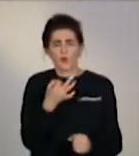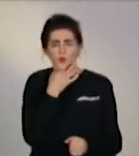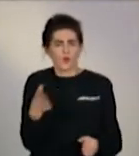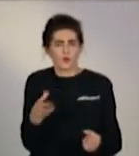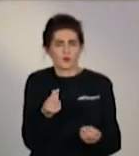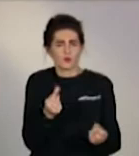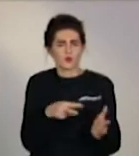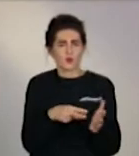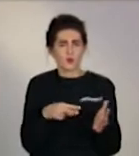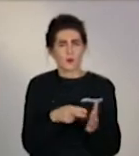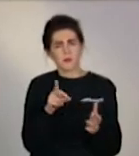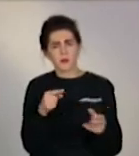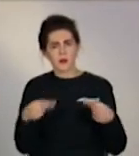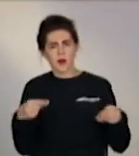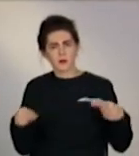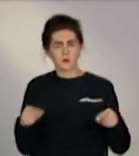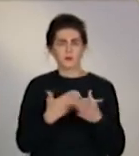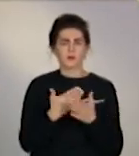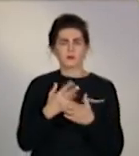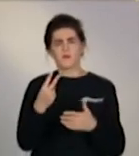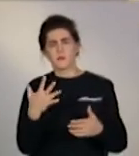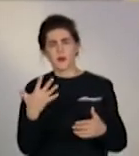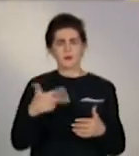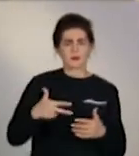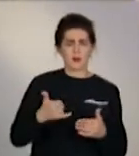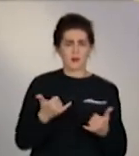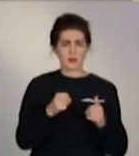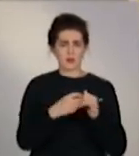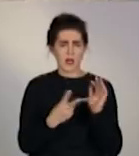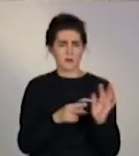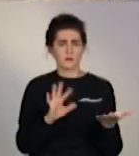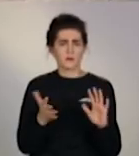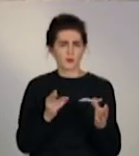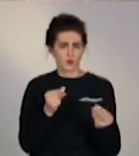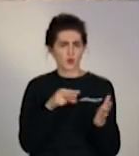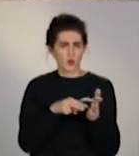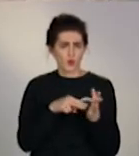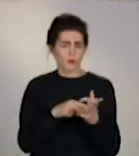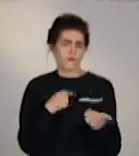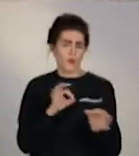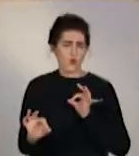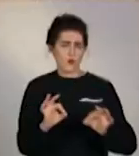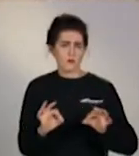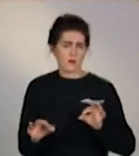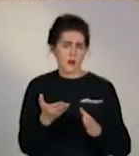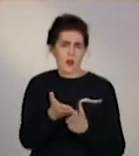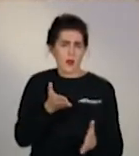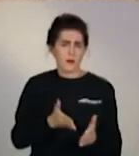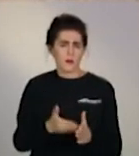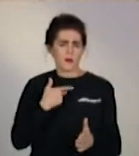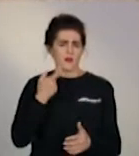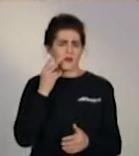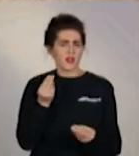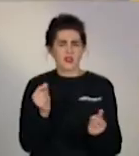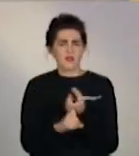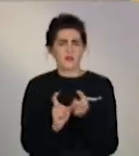честно, я бы заметил разницу, если бы он там стоил 25-30 гривен, а так в пределах 17 где-то что-то такое я беру. Это мимо меня проходит. Хлеб я беру вне